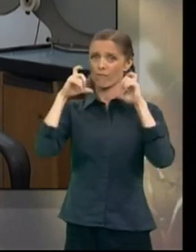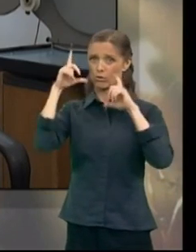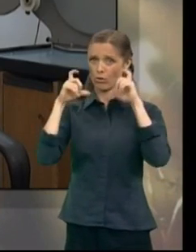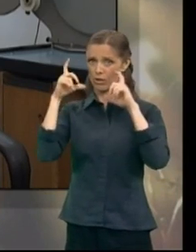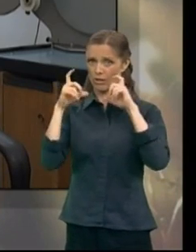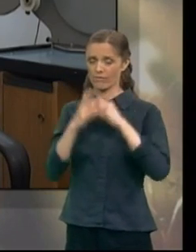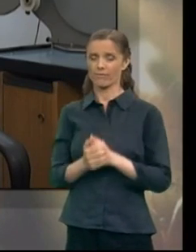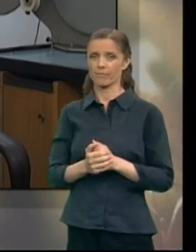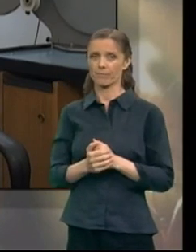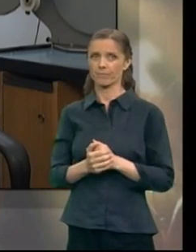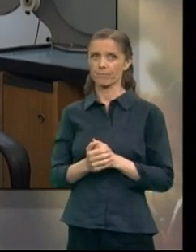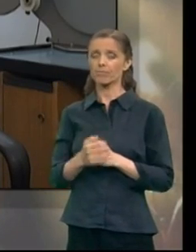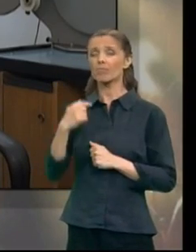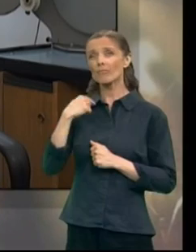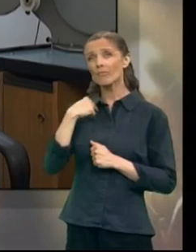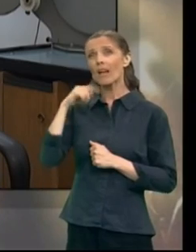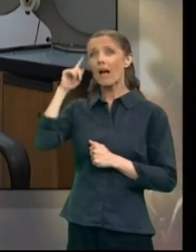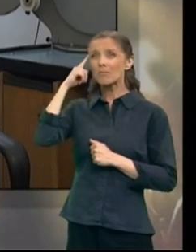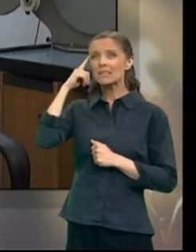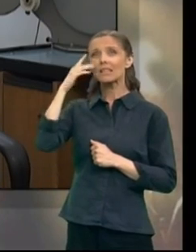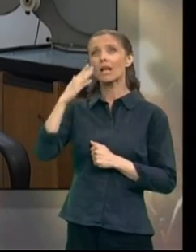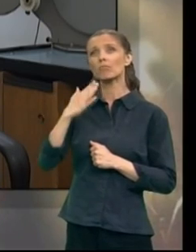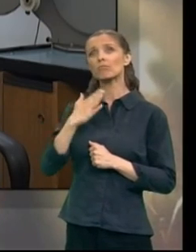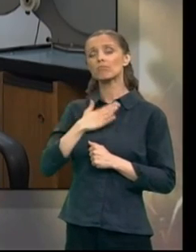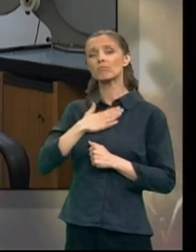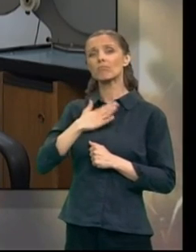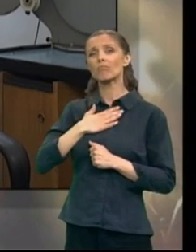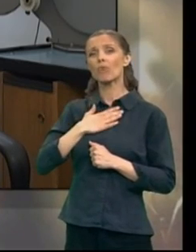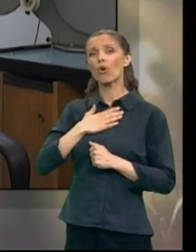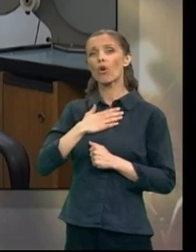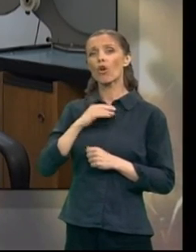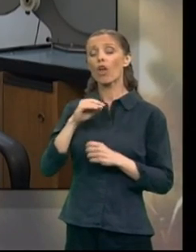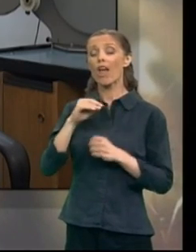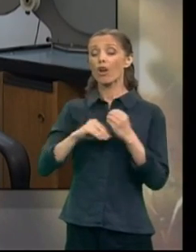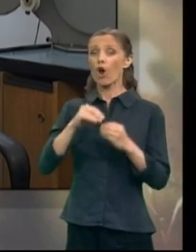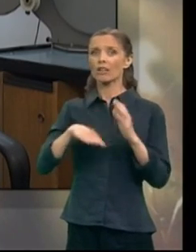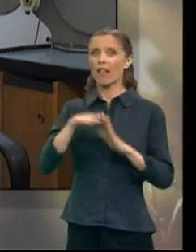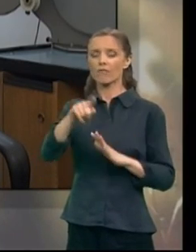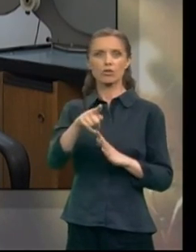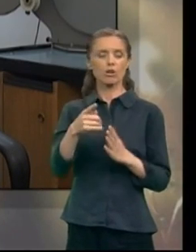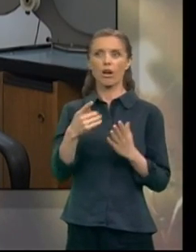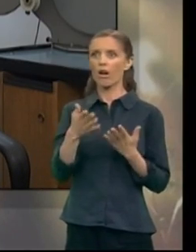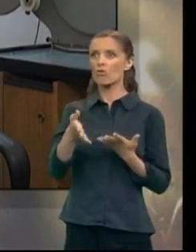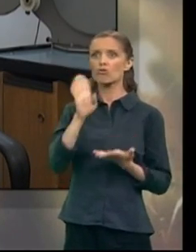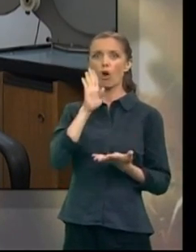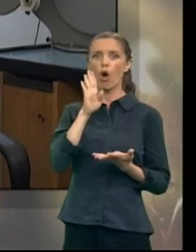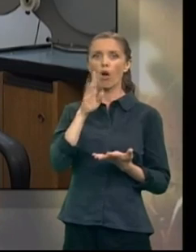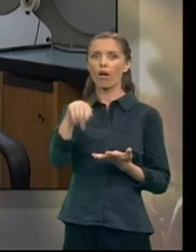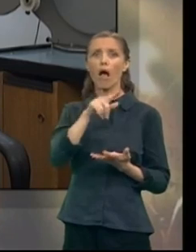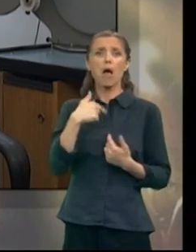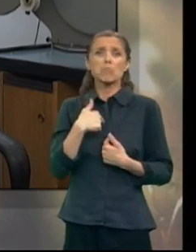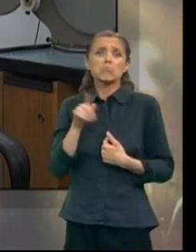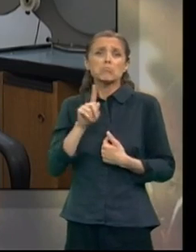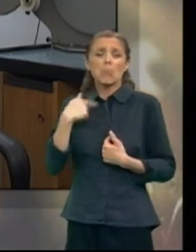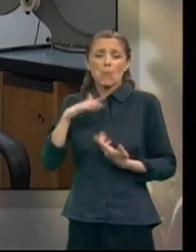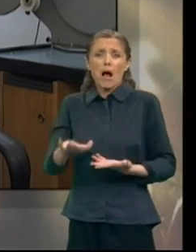Mislim da su moji roditelji više bili, da kažem, u šoku. Ne ja sam bila mala.